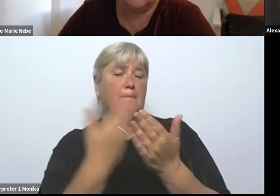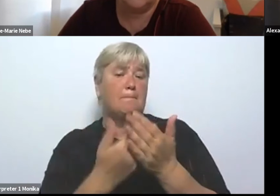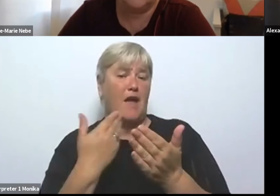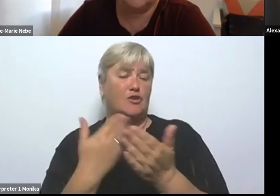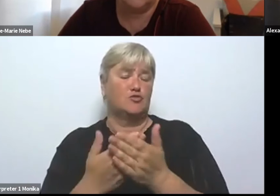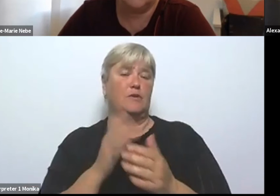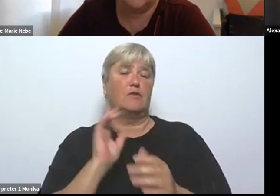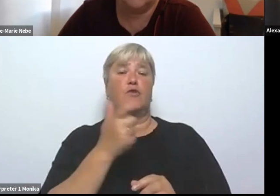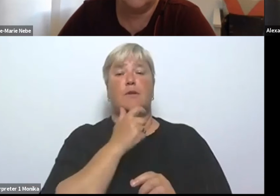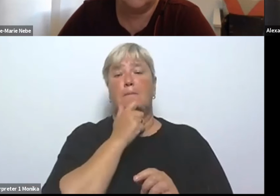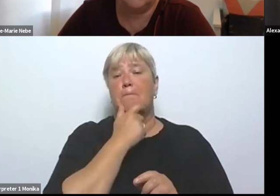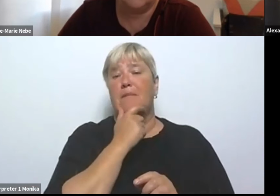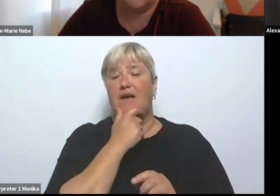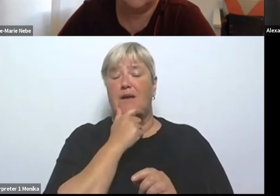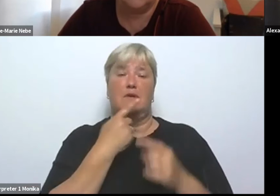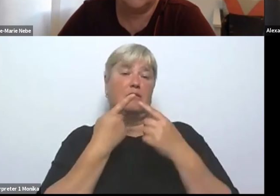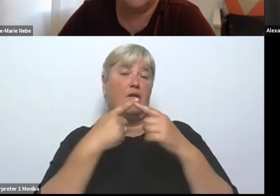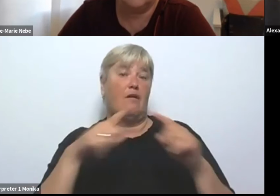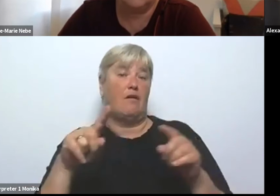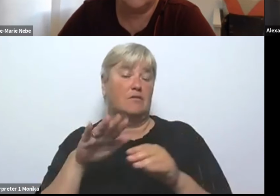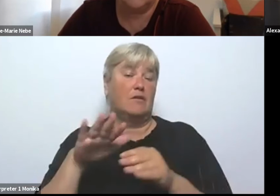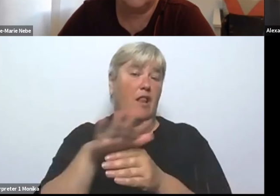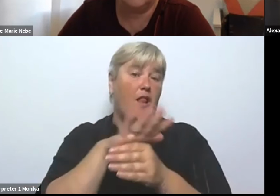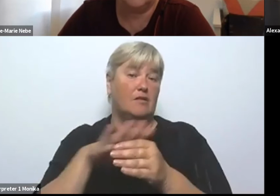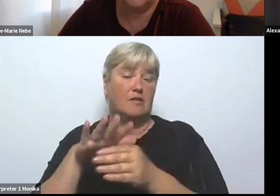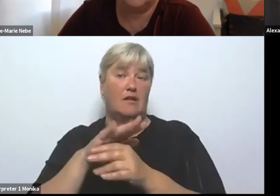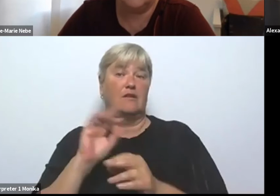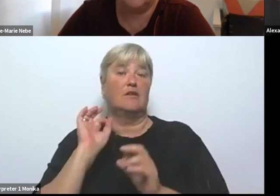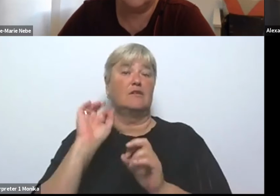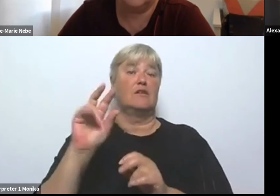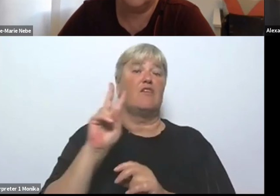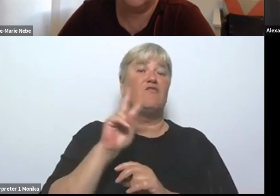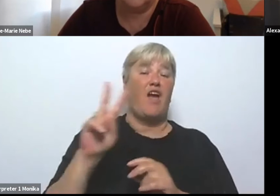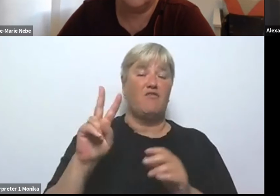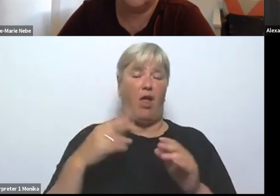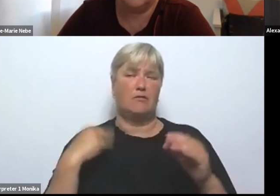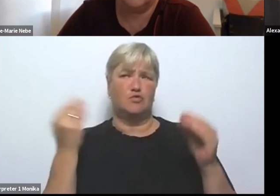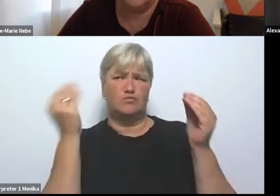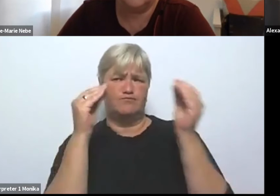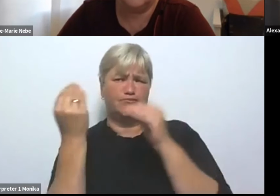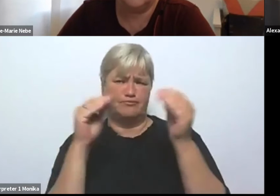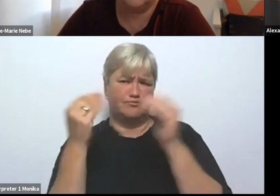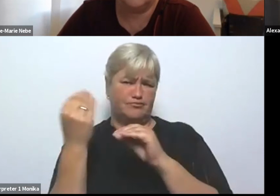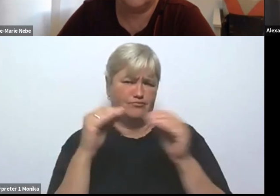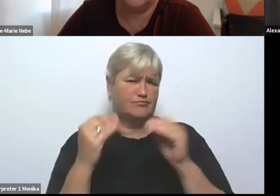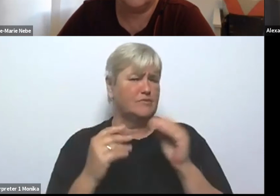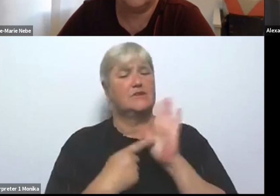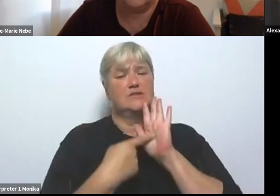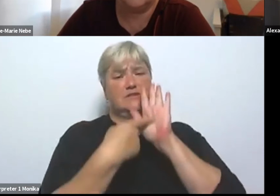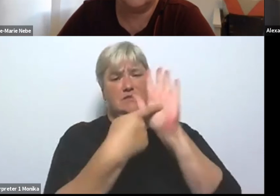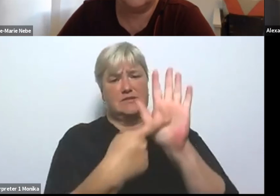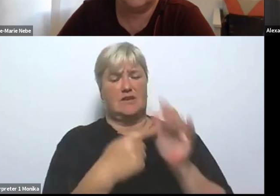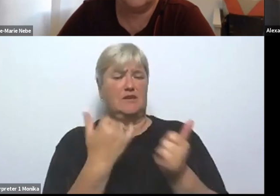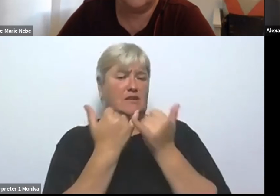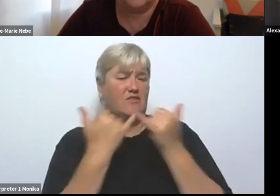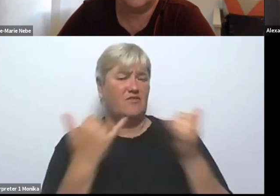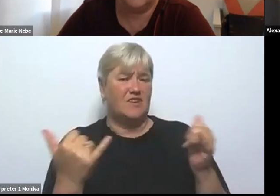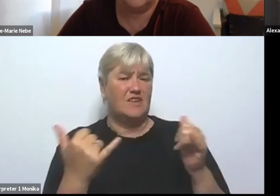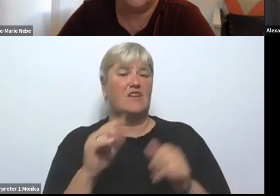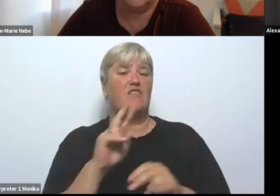Flächenländern, für Verwaltung eben zusammengestellt haben, wo gezeigt wird, ne, wie kann man das auch in